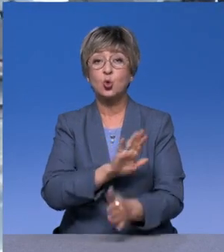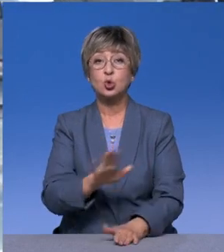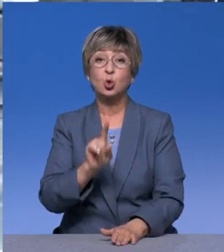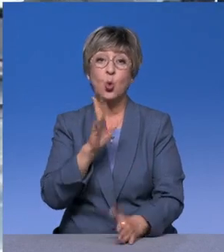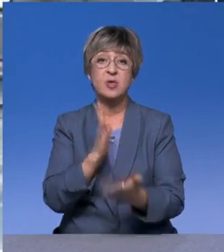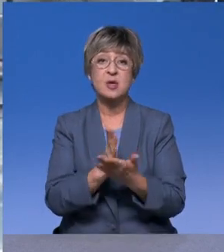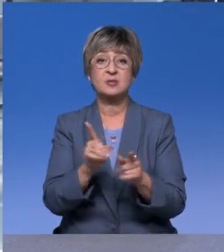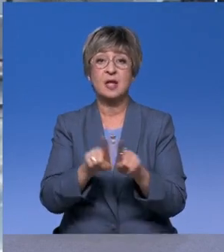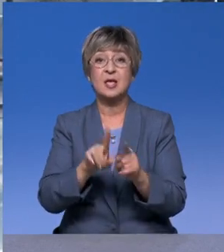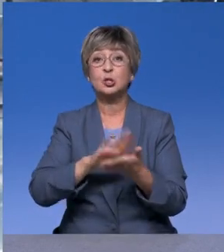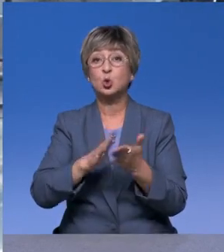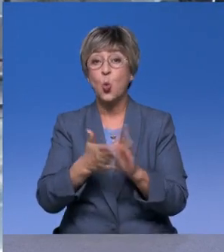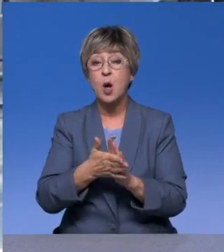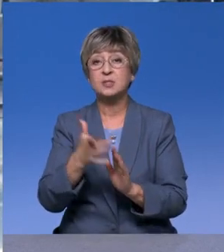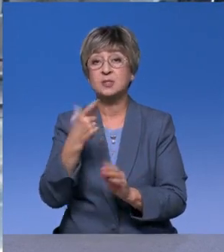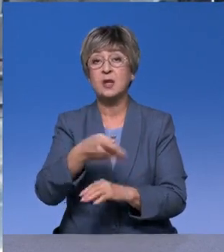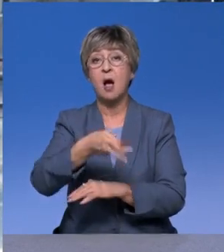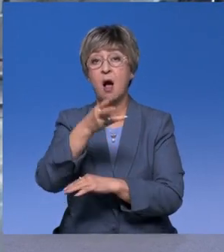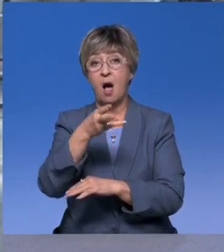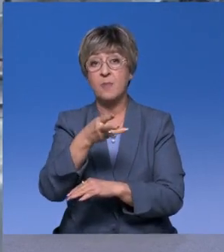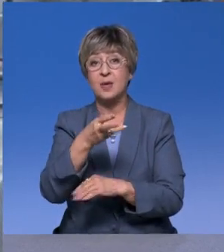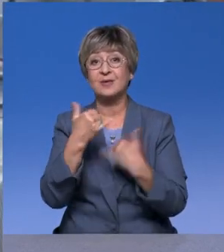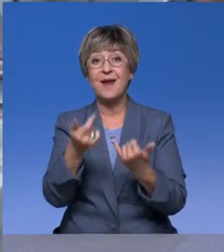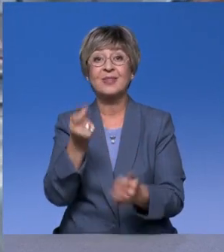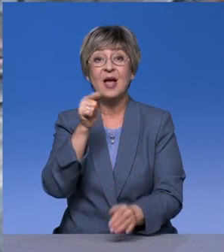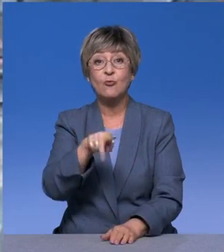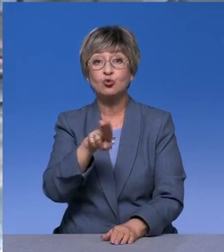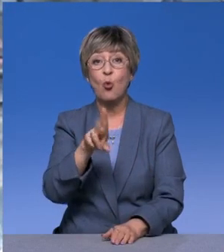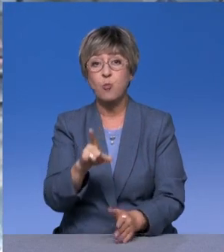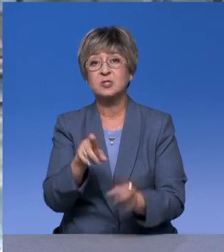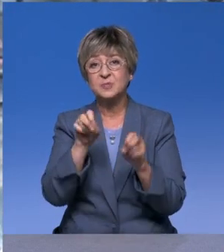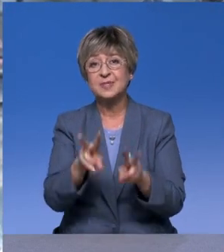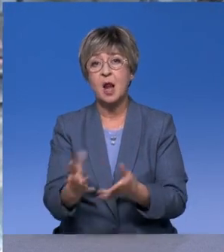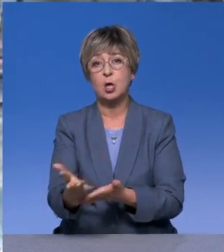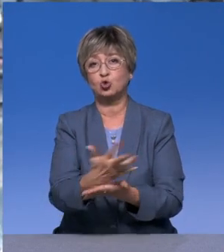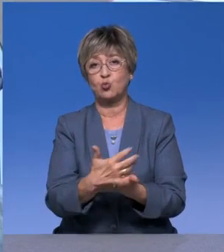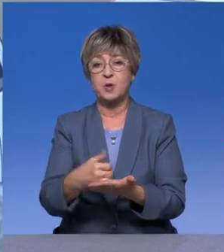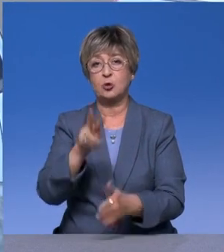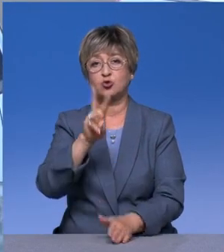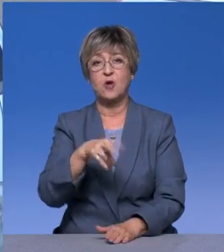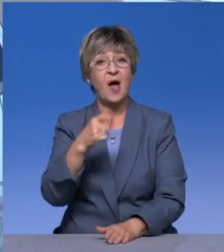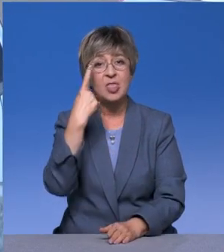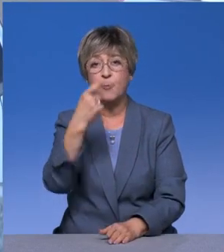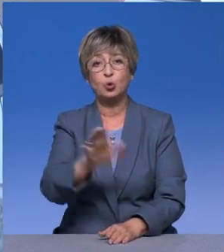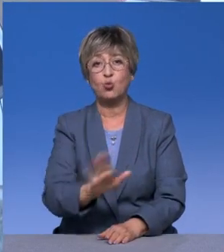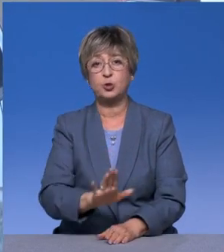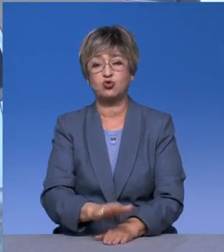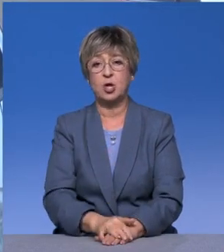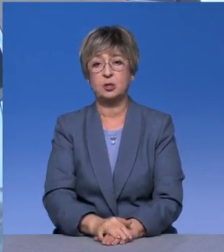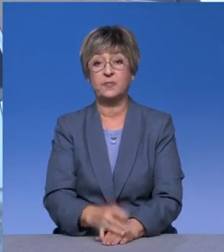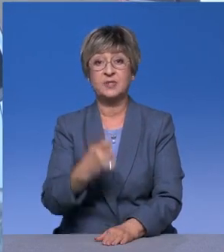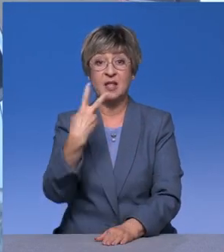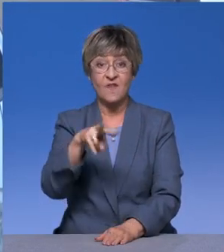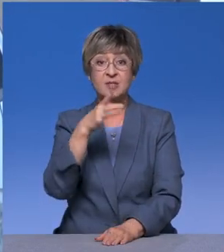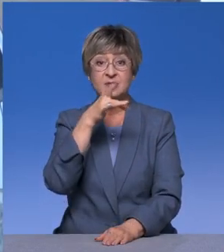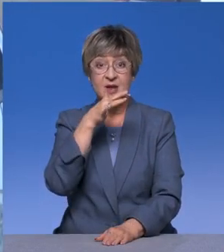ситуациях камеры, ну, установлен для того, чтобы собирать штрафы, а не предупреждать нарушения. У меня за 20 лет вождения